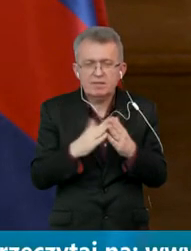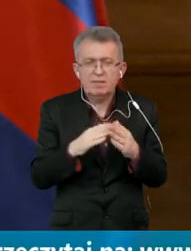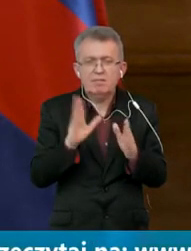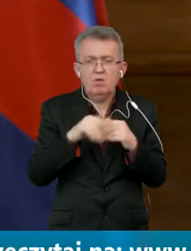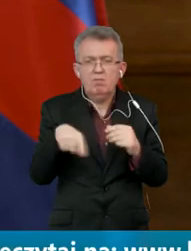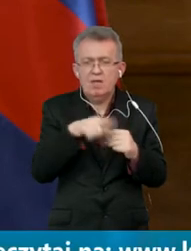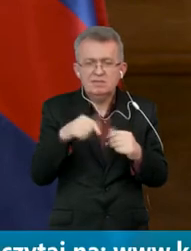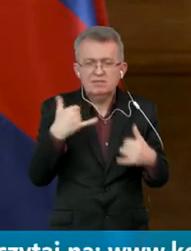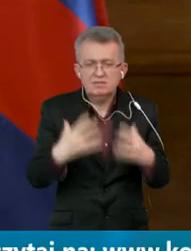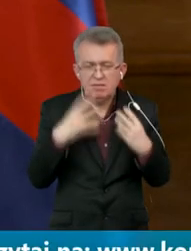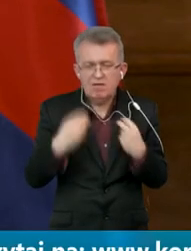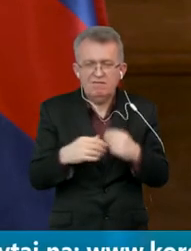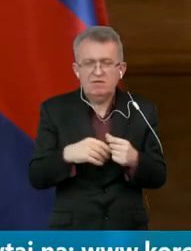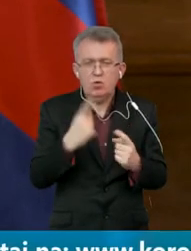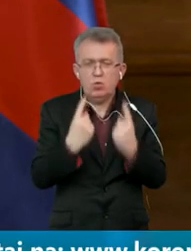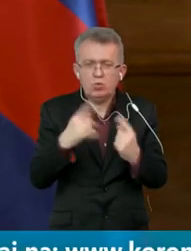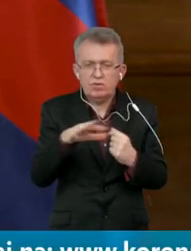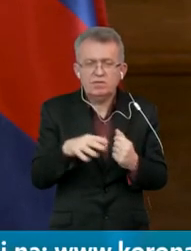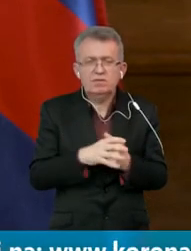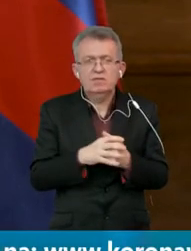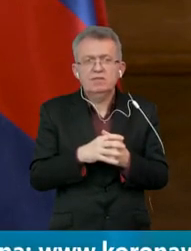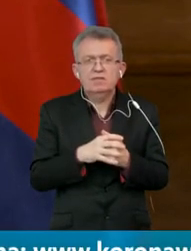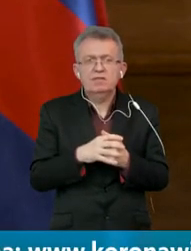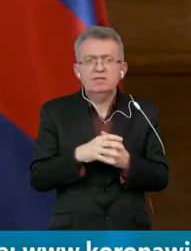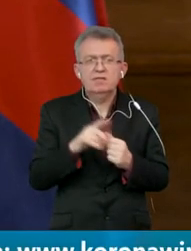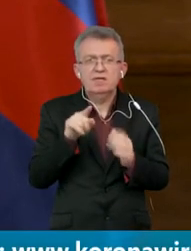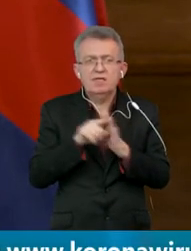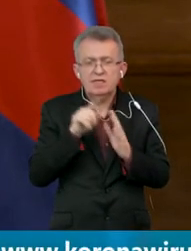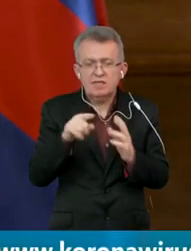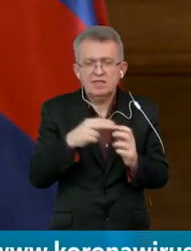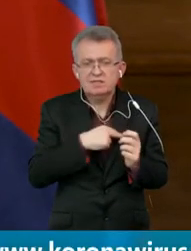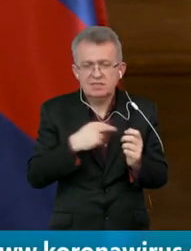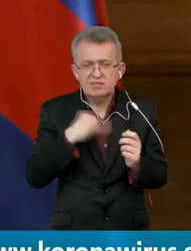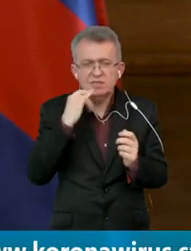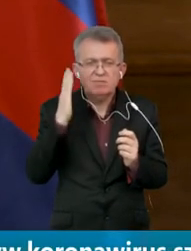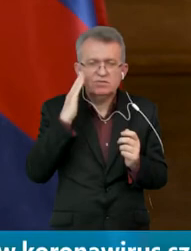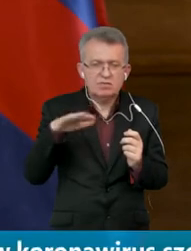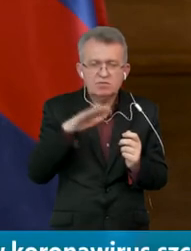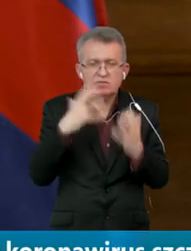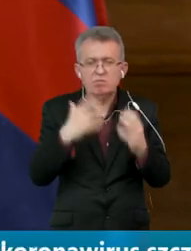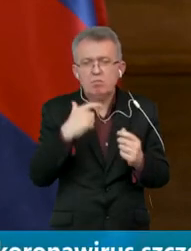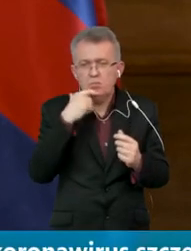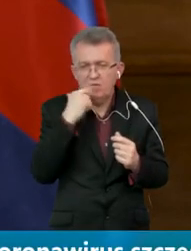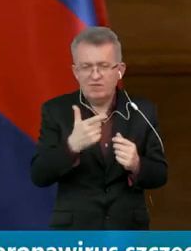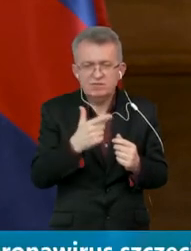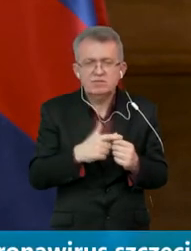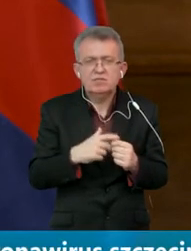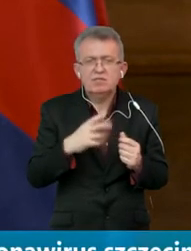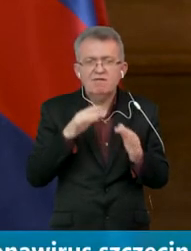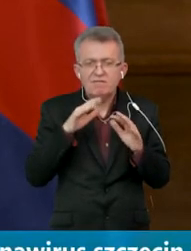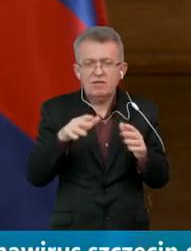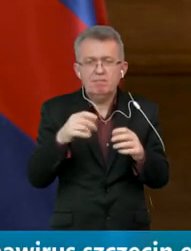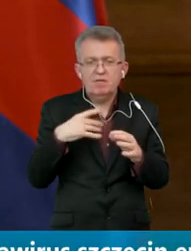zabaw, ogródki? Panie Patryku, to jest zadanie tak nasze, jak i mieszkańców. Chcę powiedzieć, że wiele miejsc